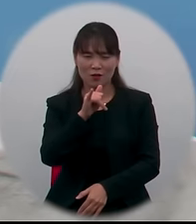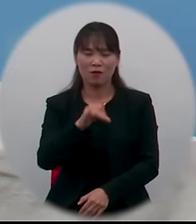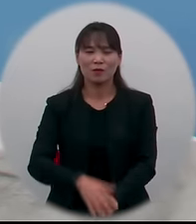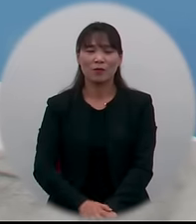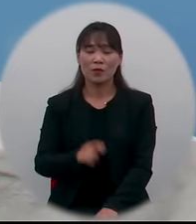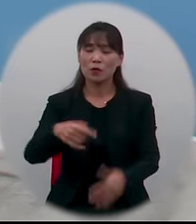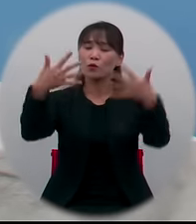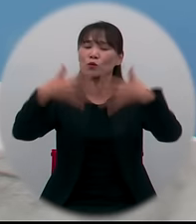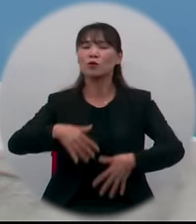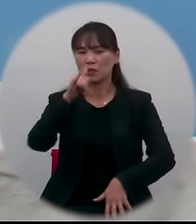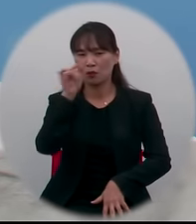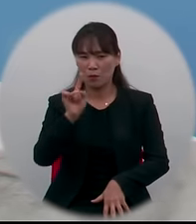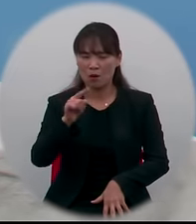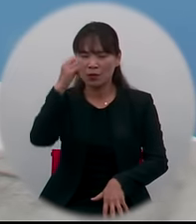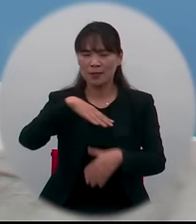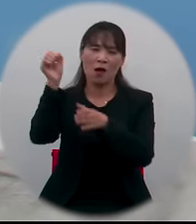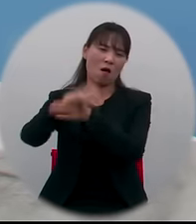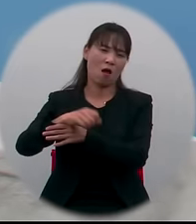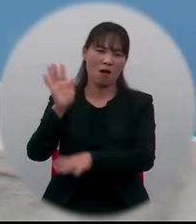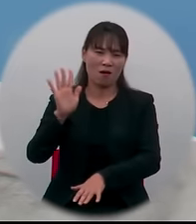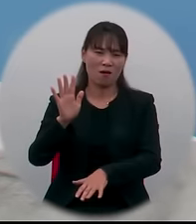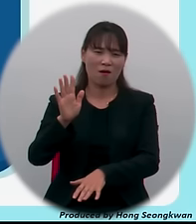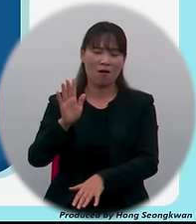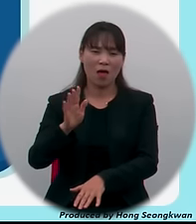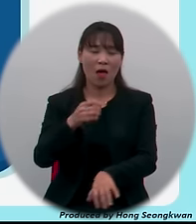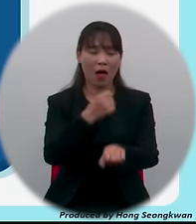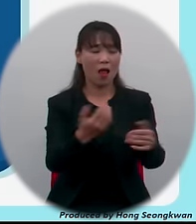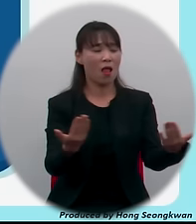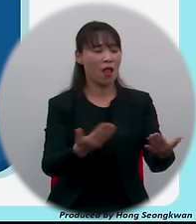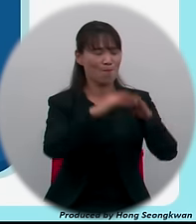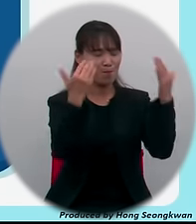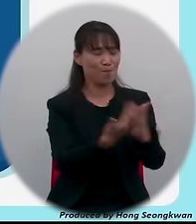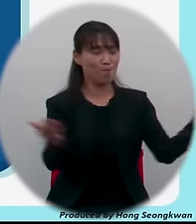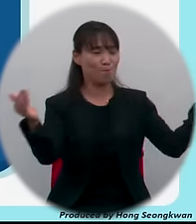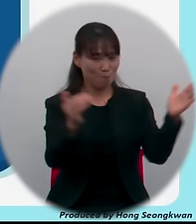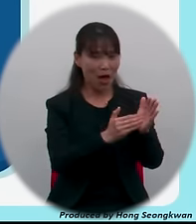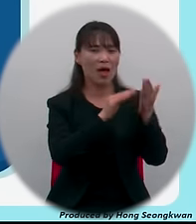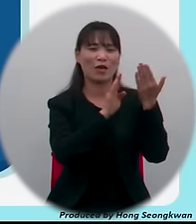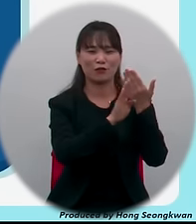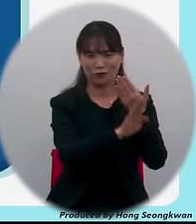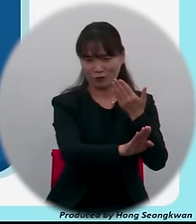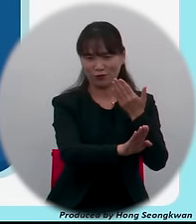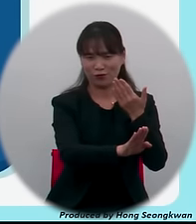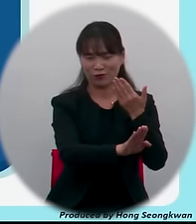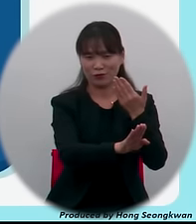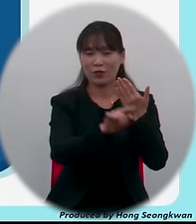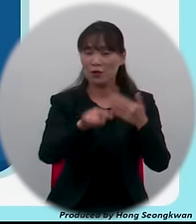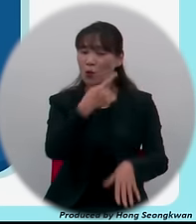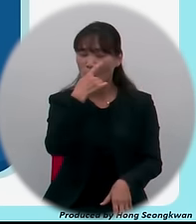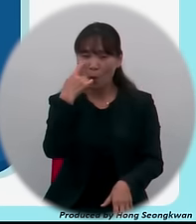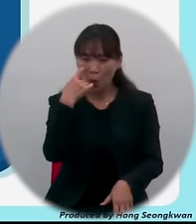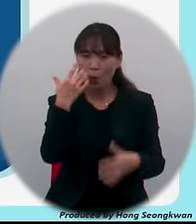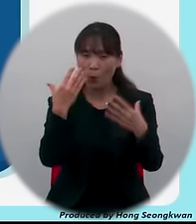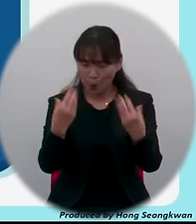설정하실 수가 있을 거예요 단 여기에는 조건이 있습니다 그냥 허락하는게 아니라 할 일을 다 한 다음에 그